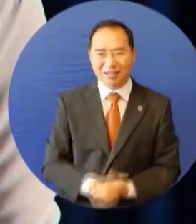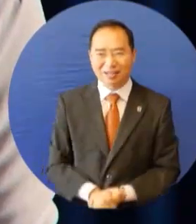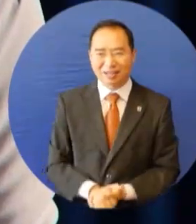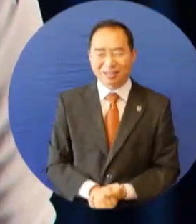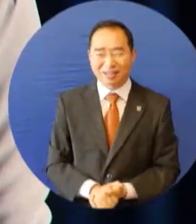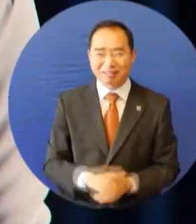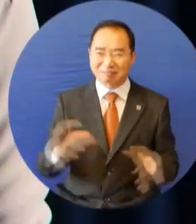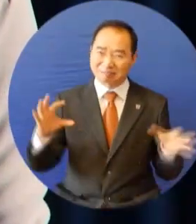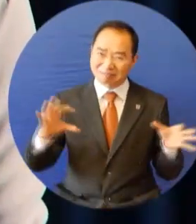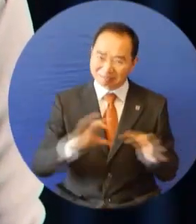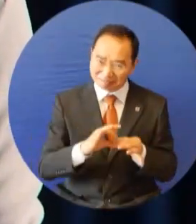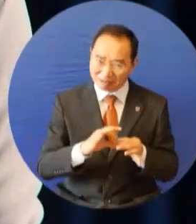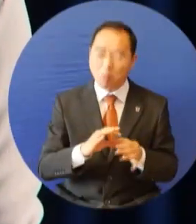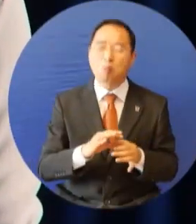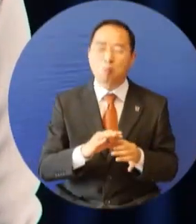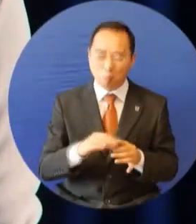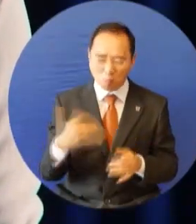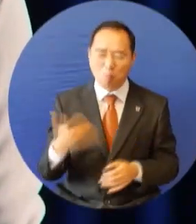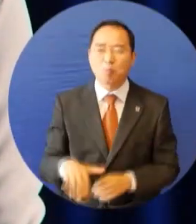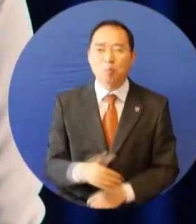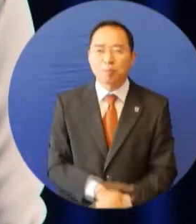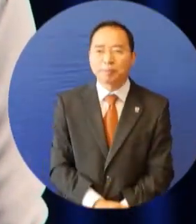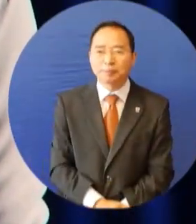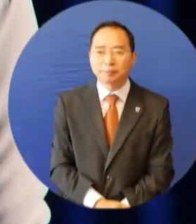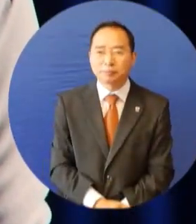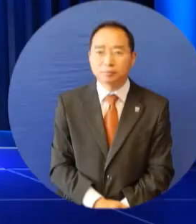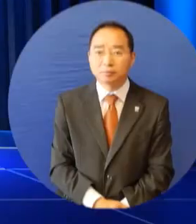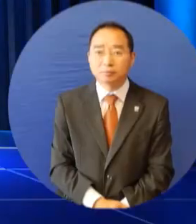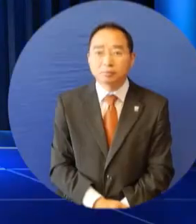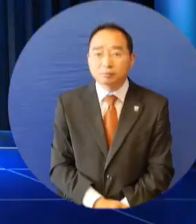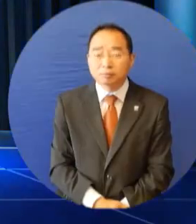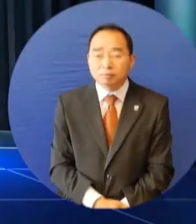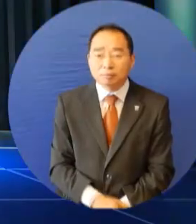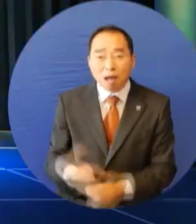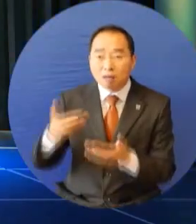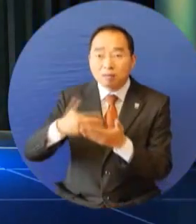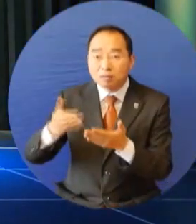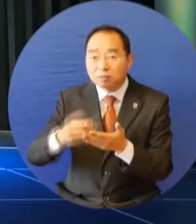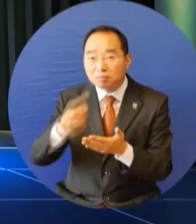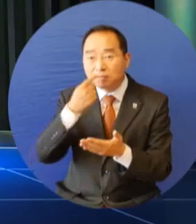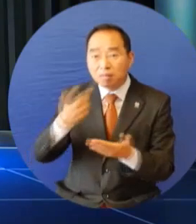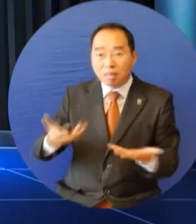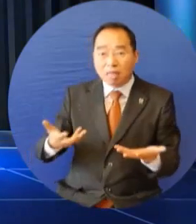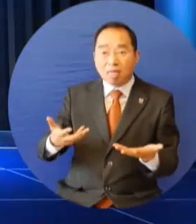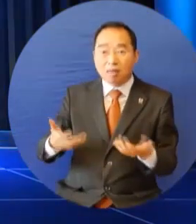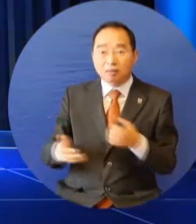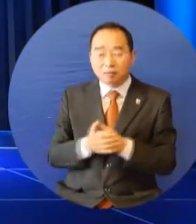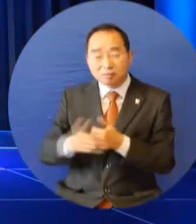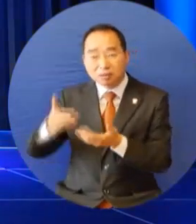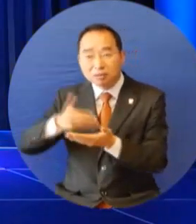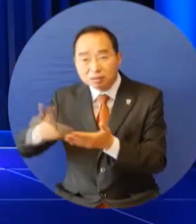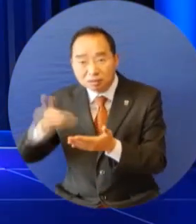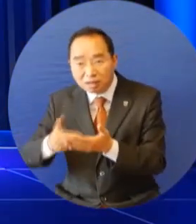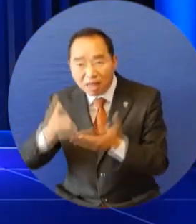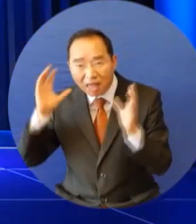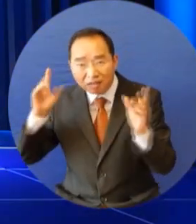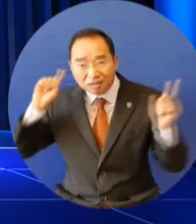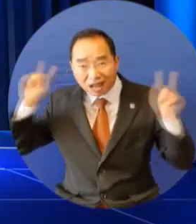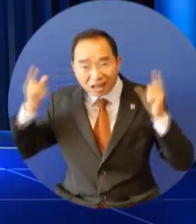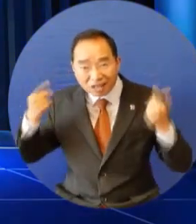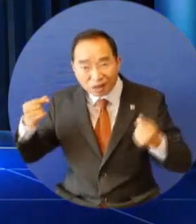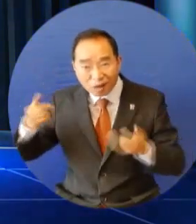예. 때려야 뗄 수 없는 관계군요. 네. 처음에 난 배우지도 않아가지고 스케치를 해도 애들 장난하는